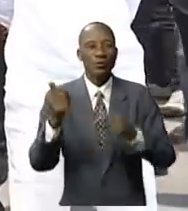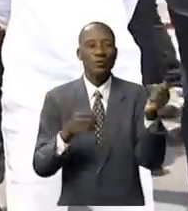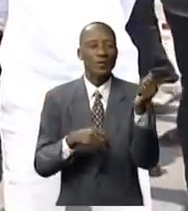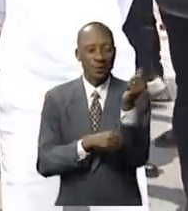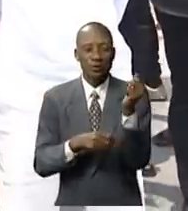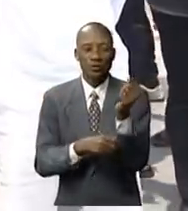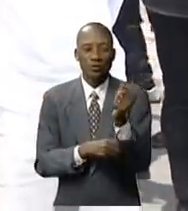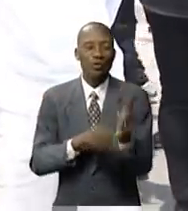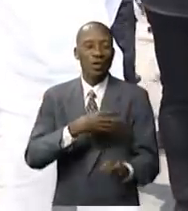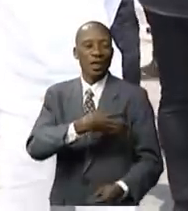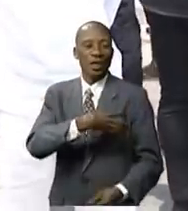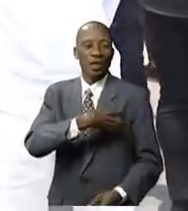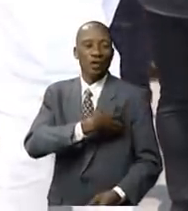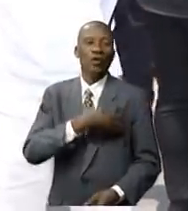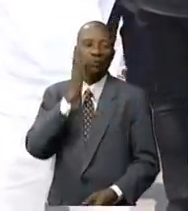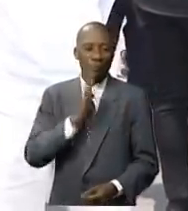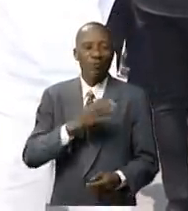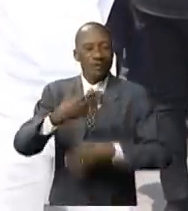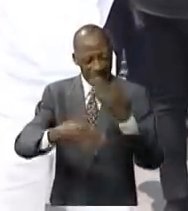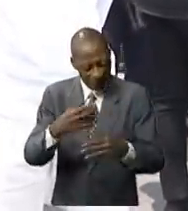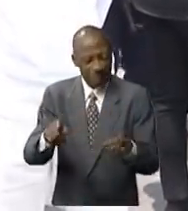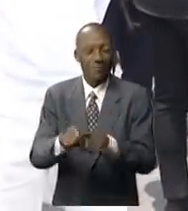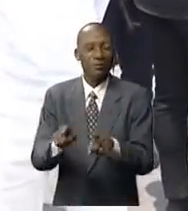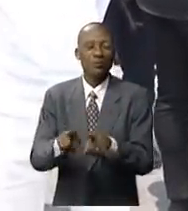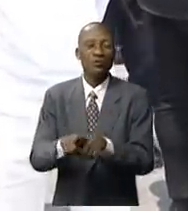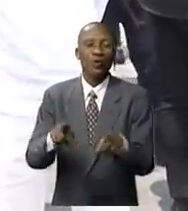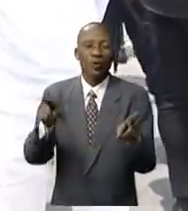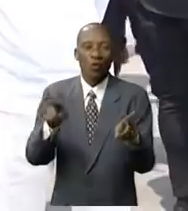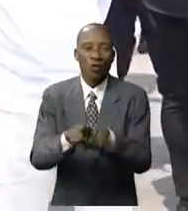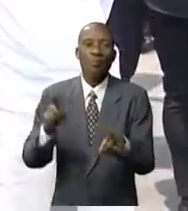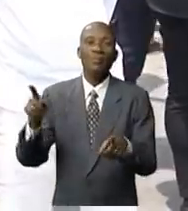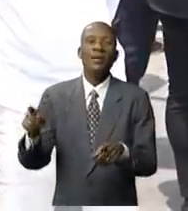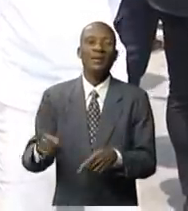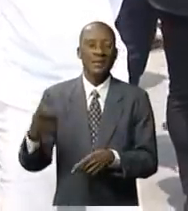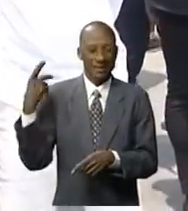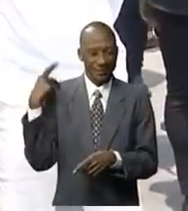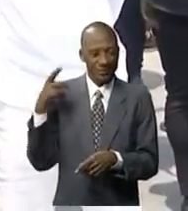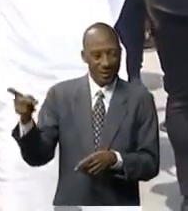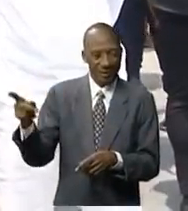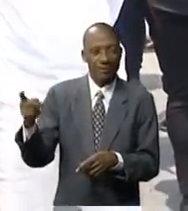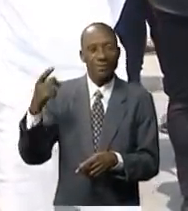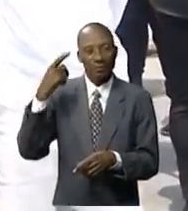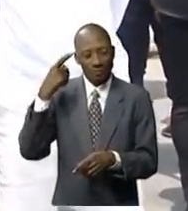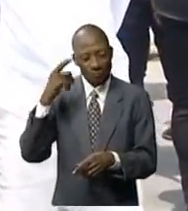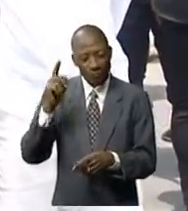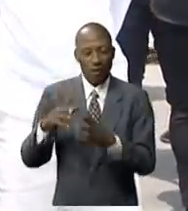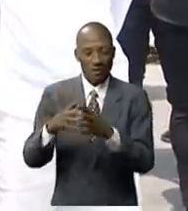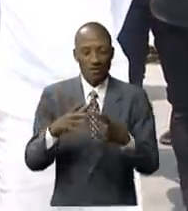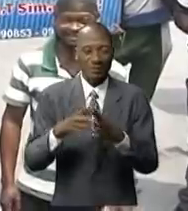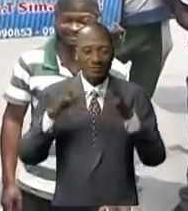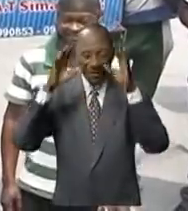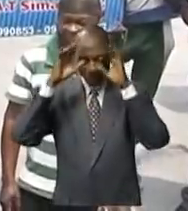suivre l'exemple de l'honorable Otshudi pour que tous ensemble, avec le chef de l'État, la RDC soit